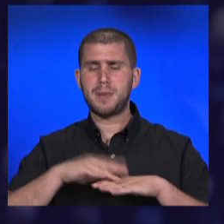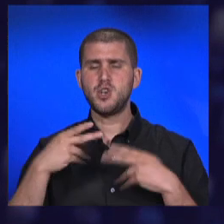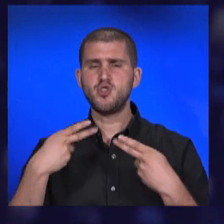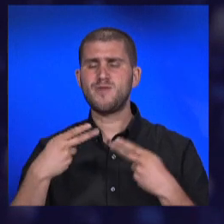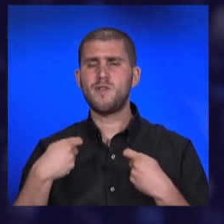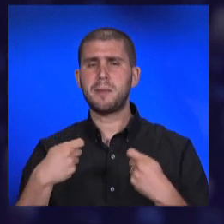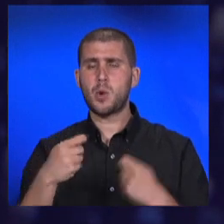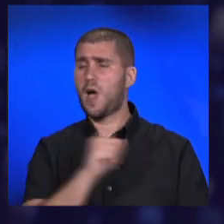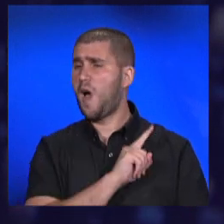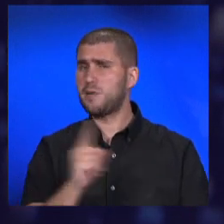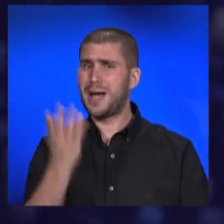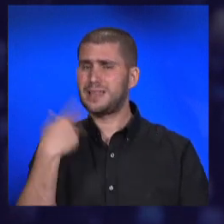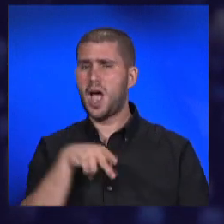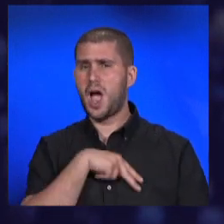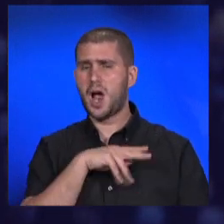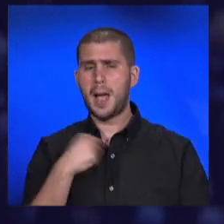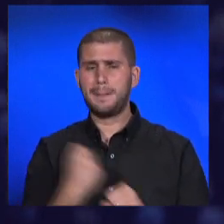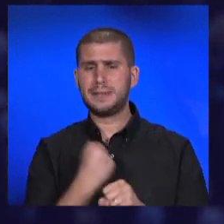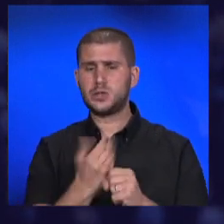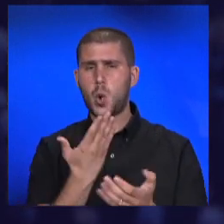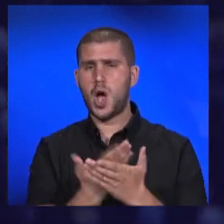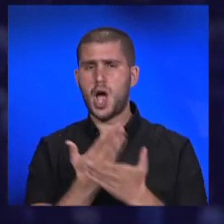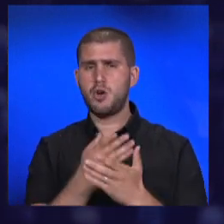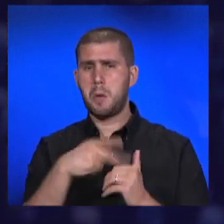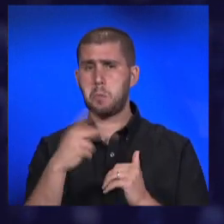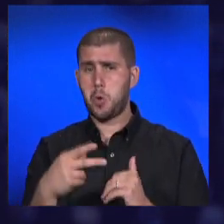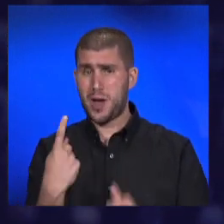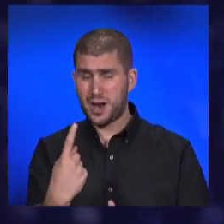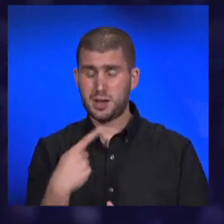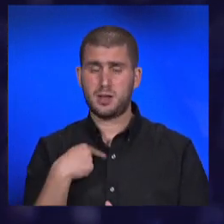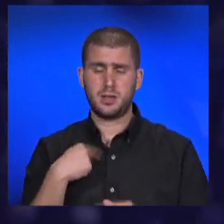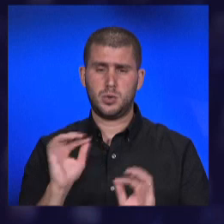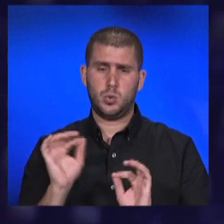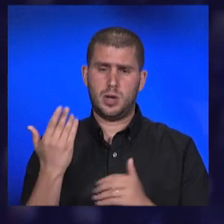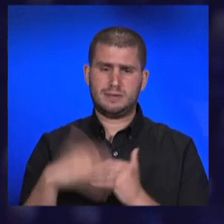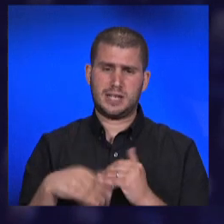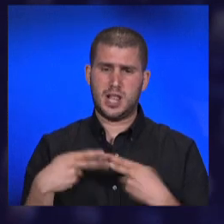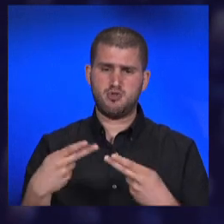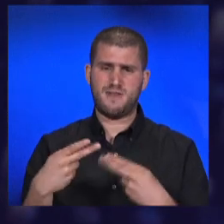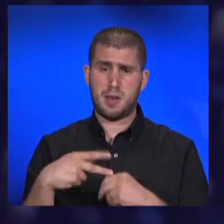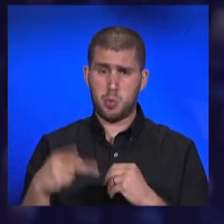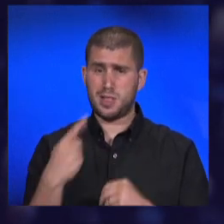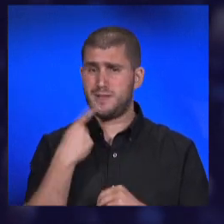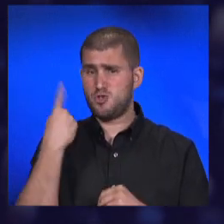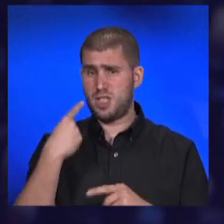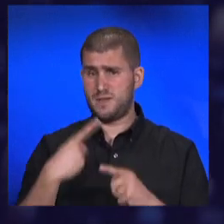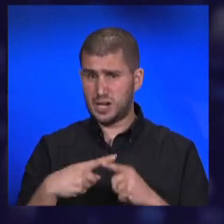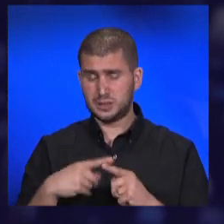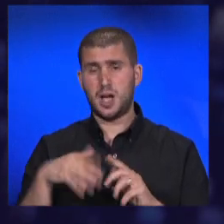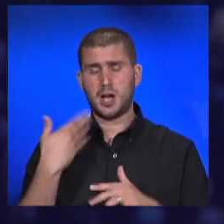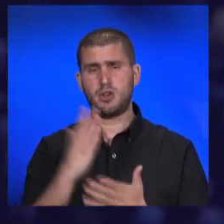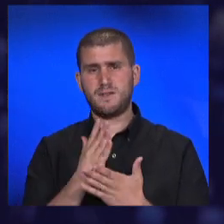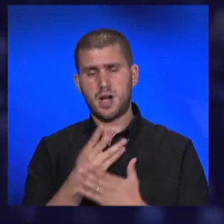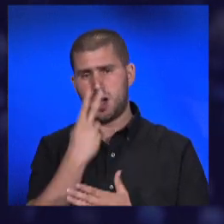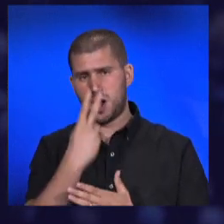ומחירות ומעולם לא הייתי אחראי על ביצוע בפועל של הפרויקט. חדלתי לשווק את הפרויקט לפני כשנה וחצי, לאחר שנתקלתה